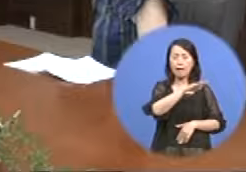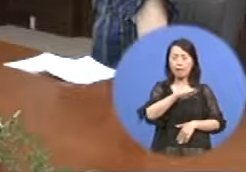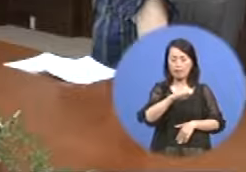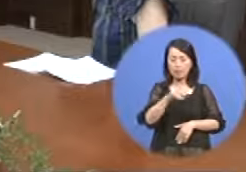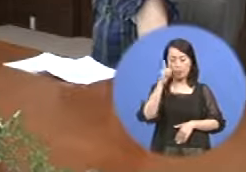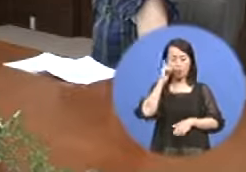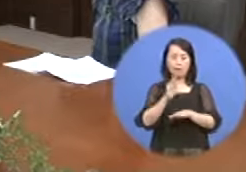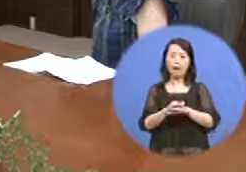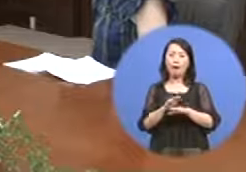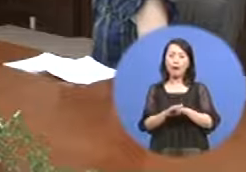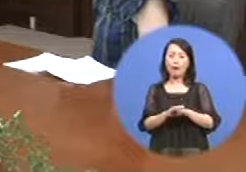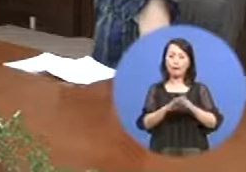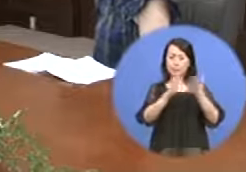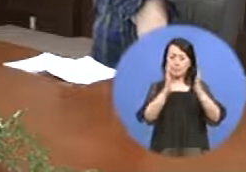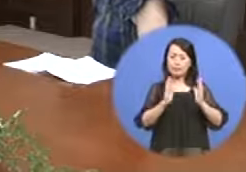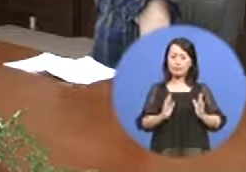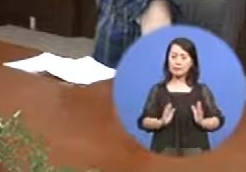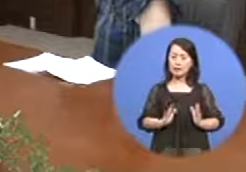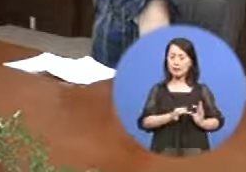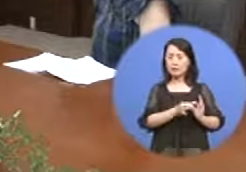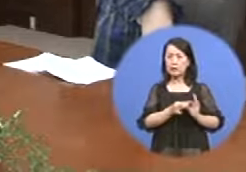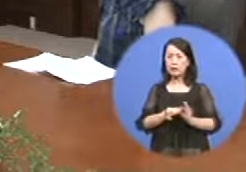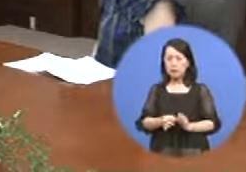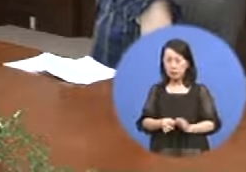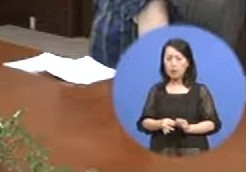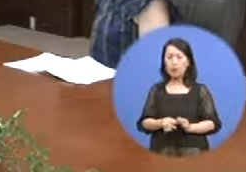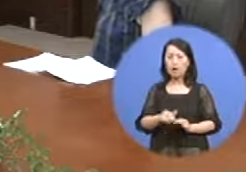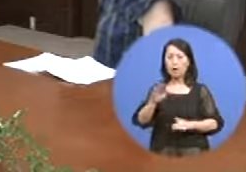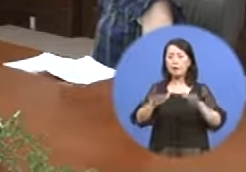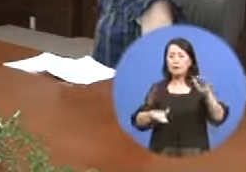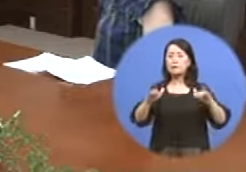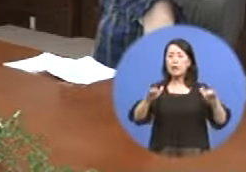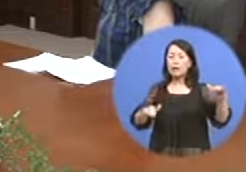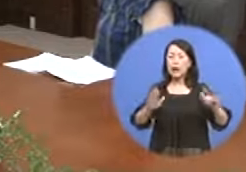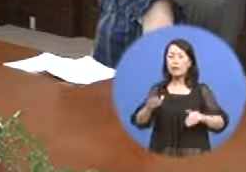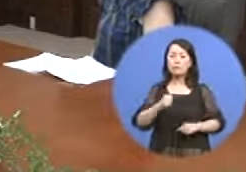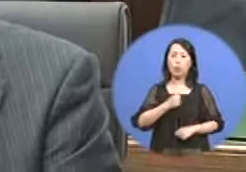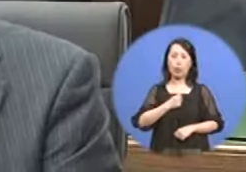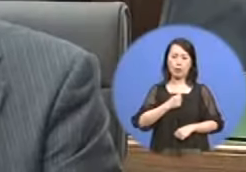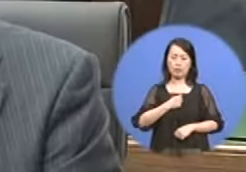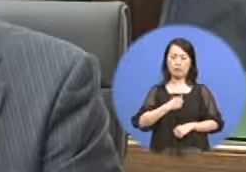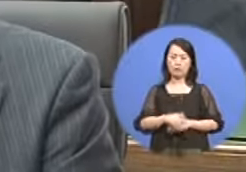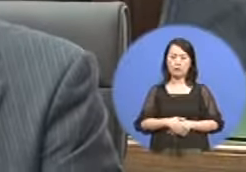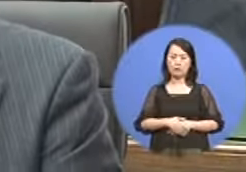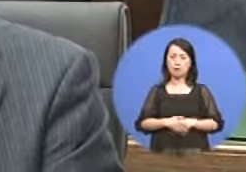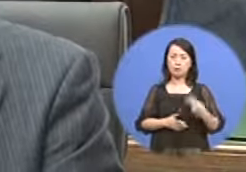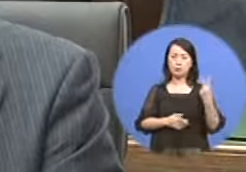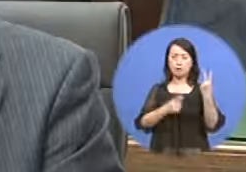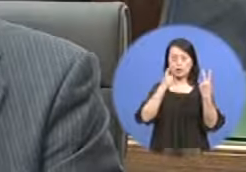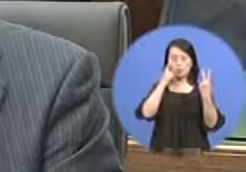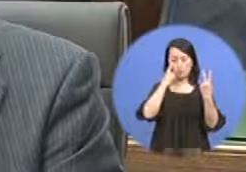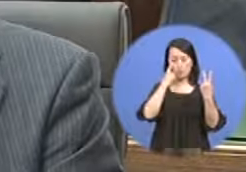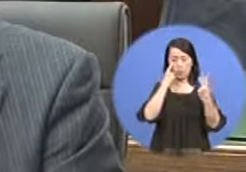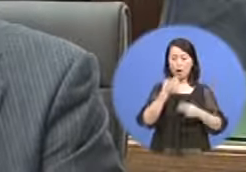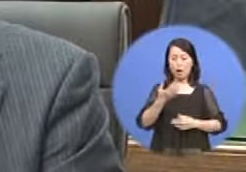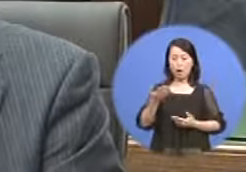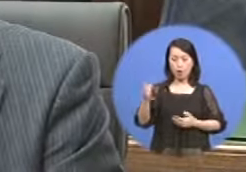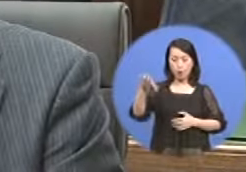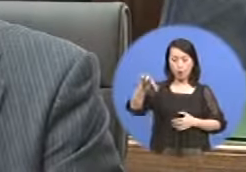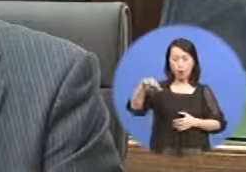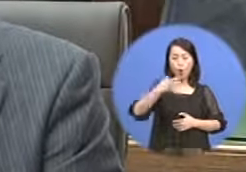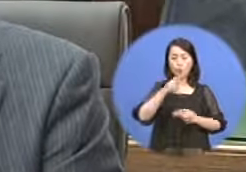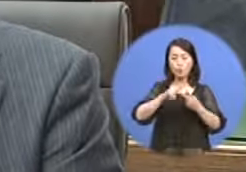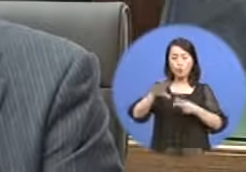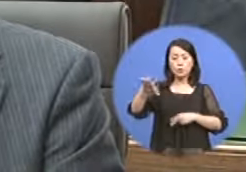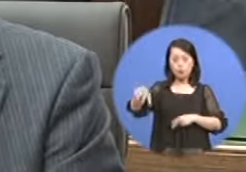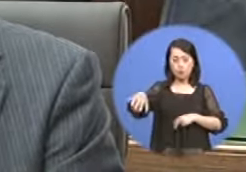それはコロッと変わっていくということが、はい、まあ一つ分かったんですね。二つ目はね、はい、福井県と比べるとっていうことなん